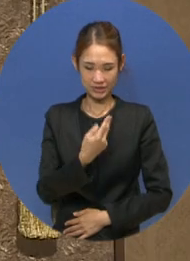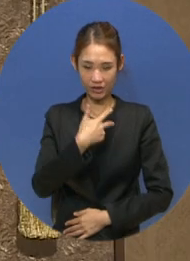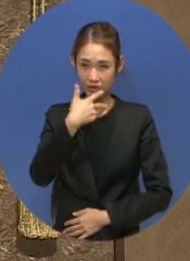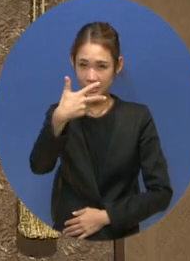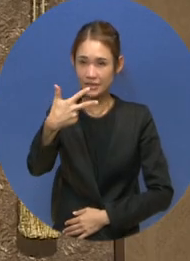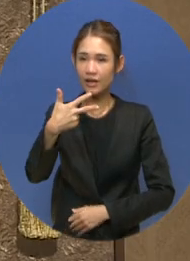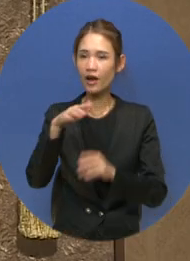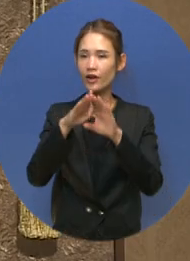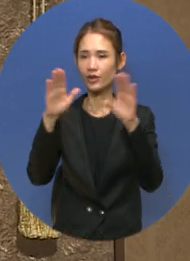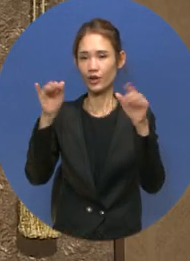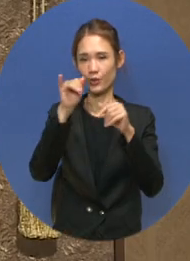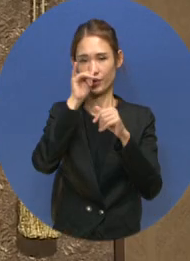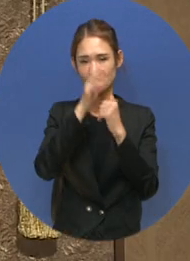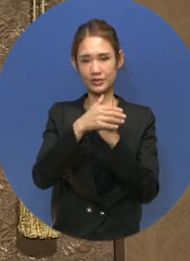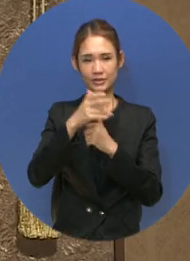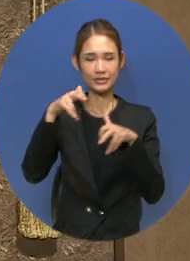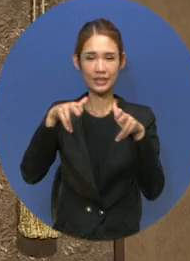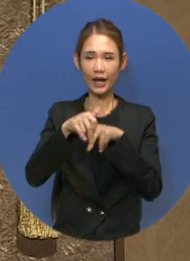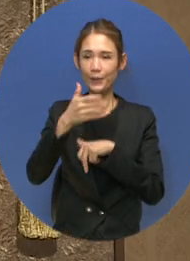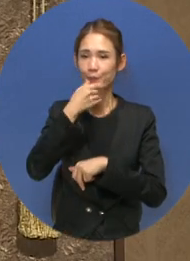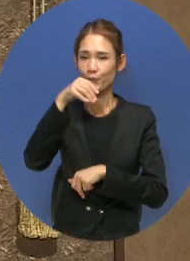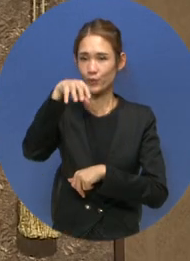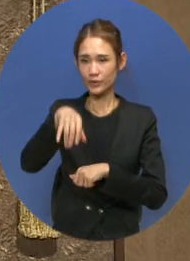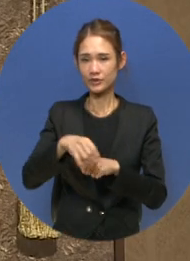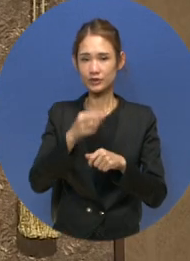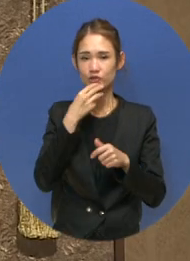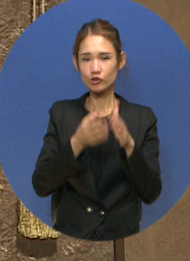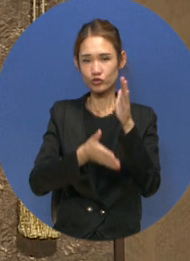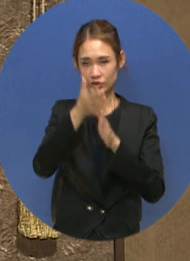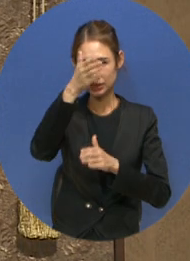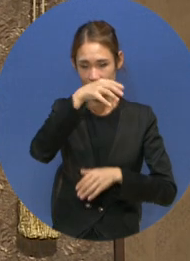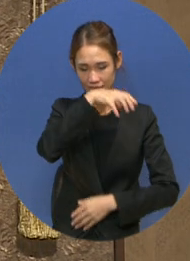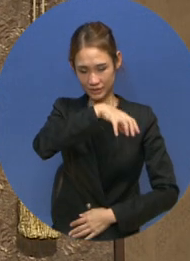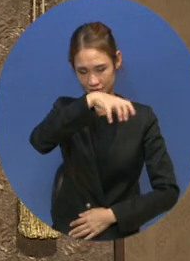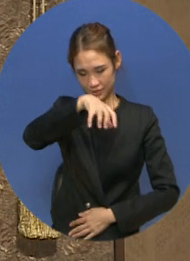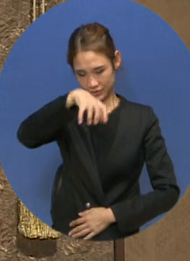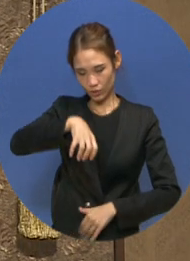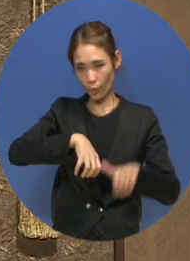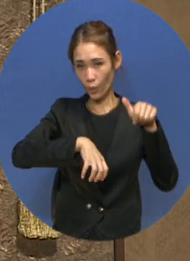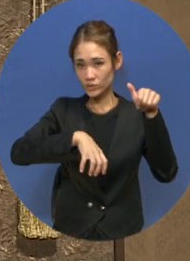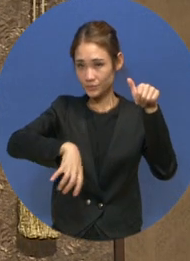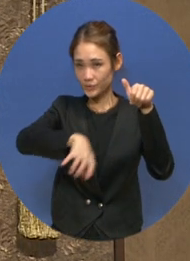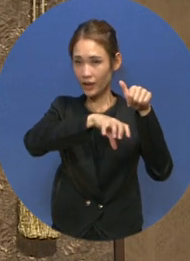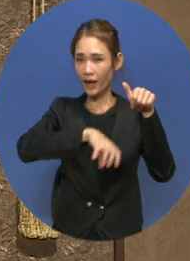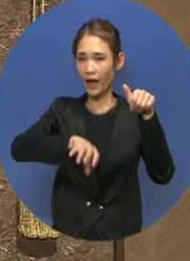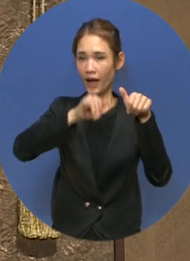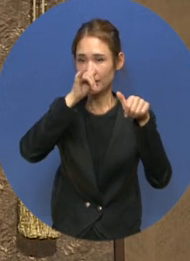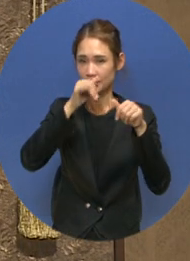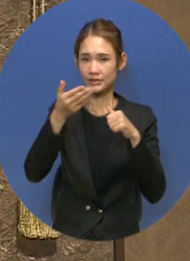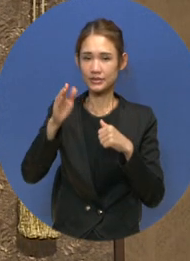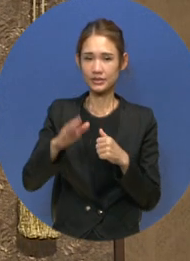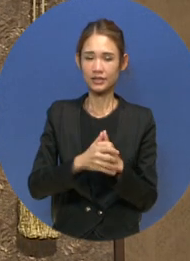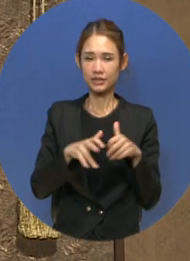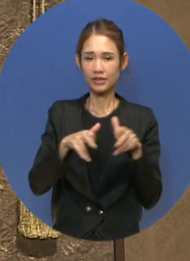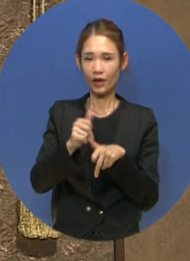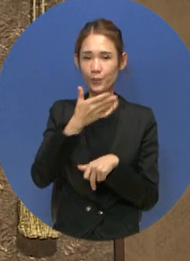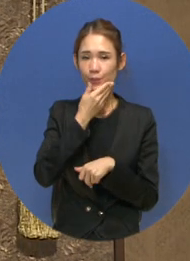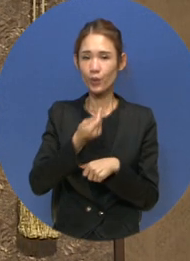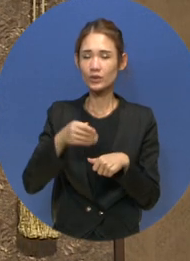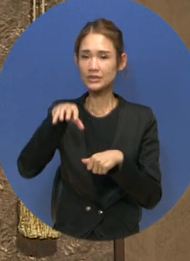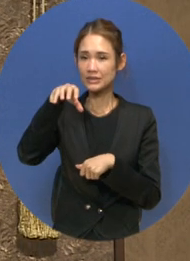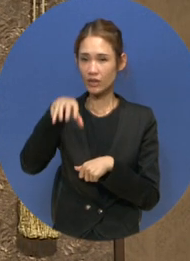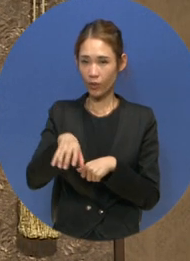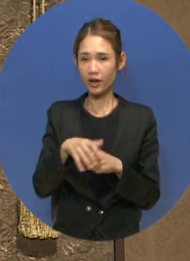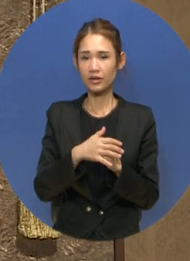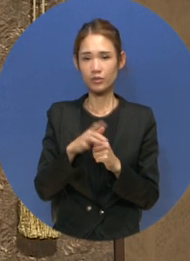개관한 장애인복지관인데요. 서울 시내에 50개의 장애인복지관이 있습니다. 네. 장애인복지관이라고